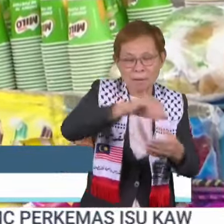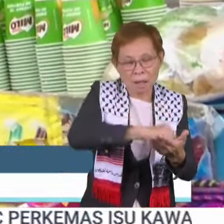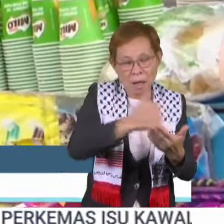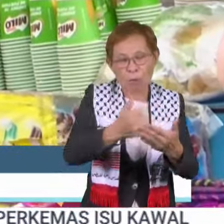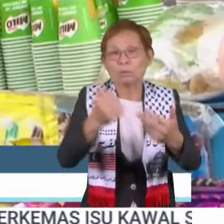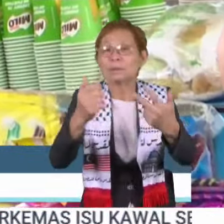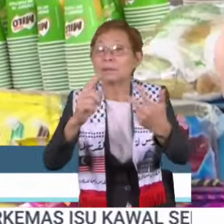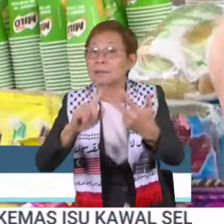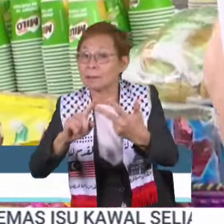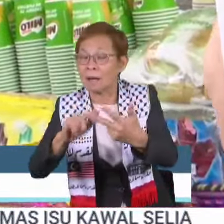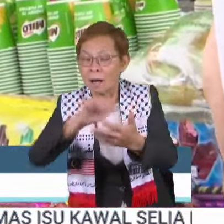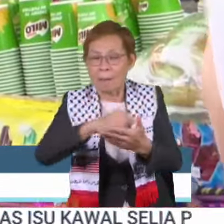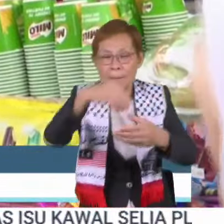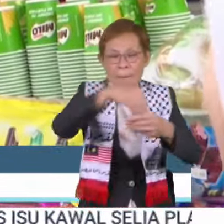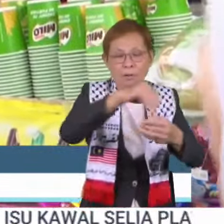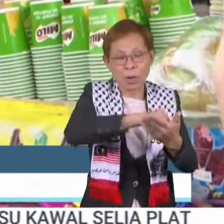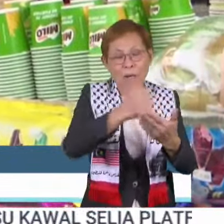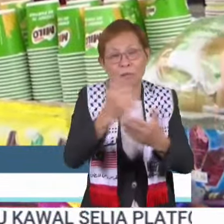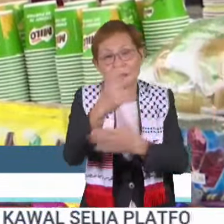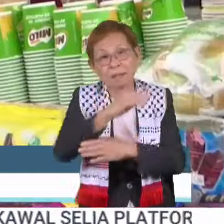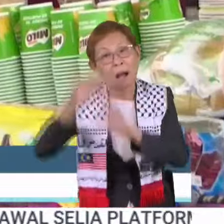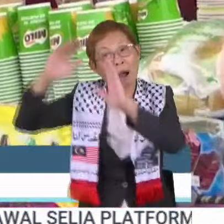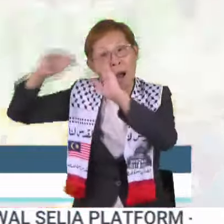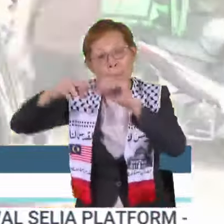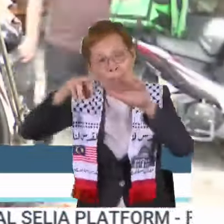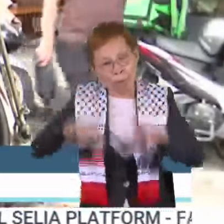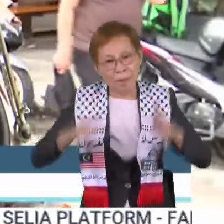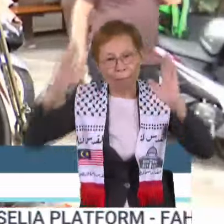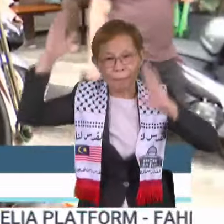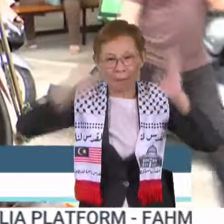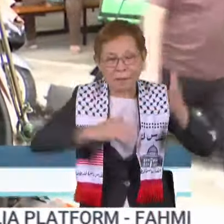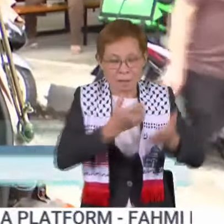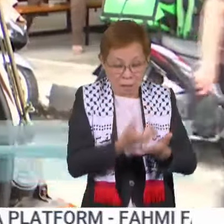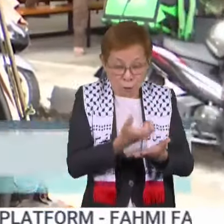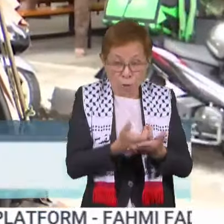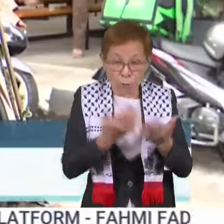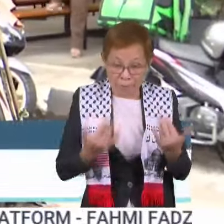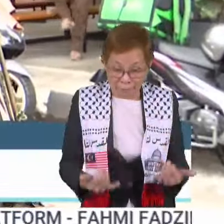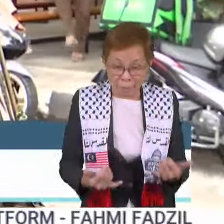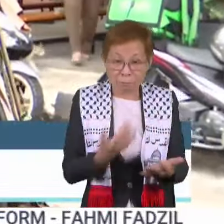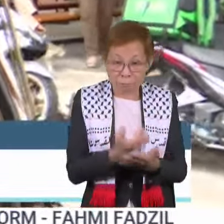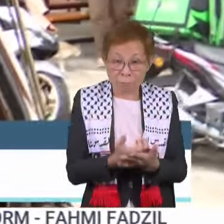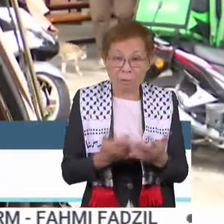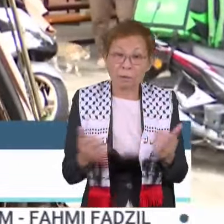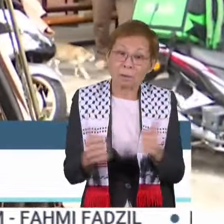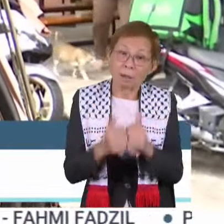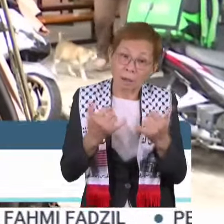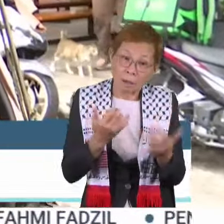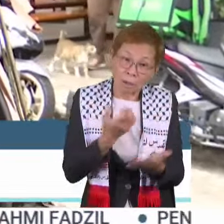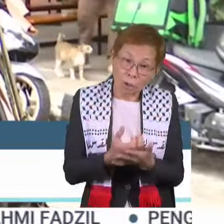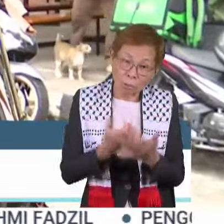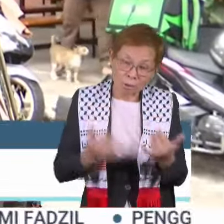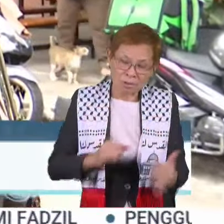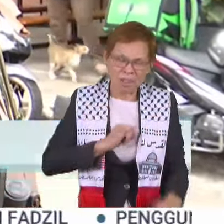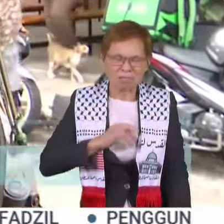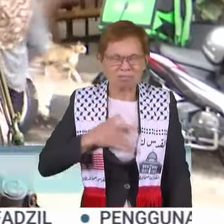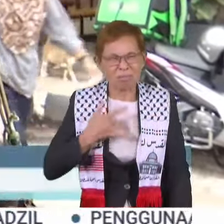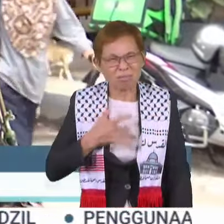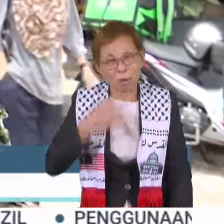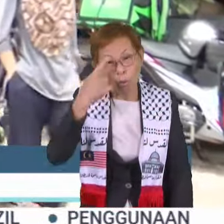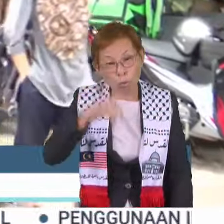ketiga so akan memberi harapanlah kepada rakyat Malaysia dengan ekonomi sekarang saya rasa